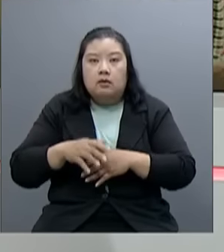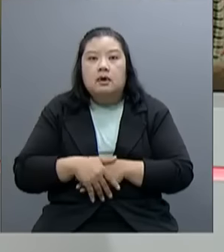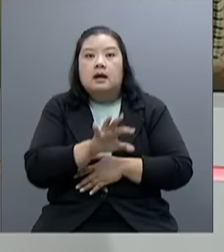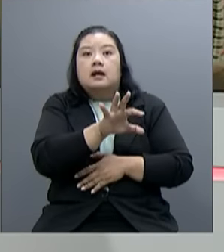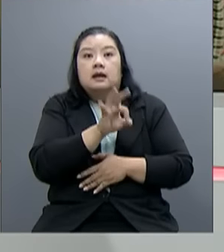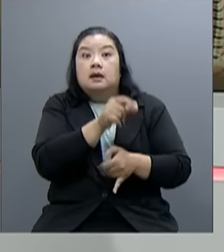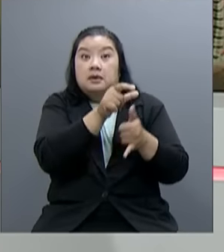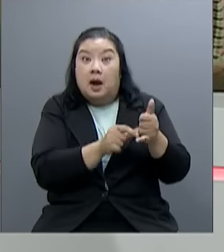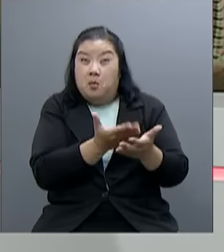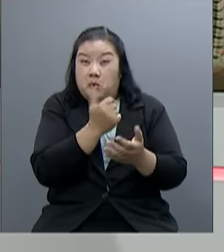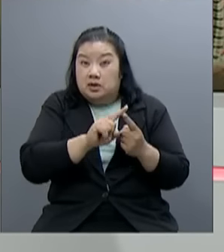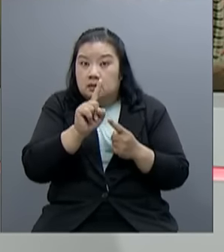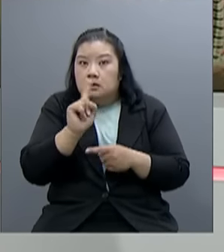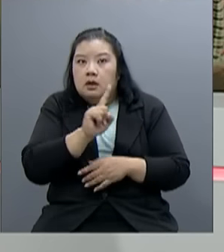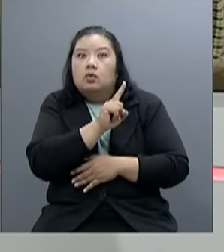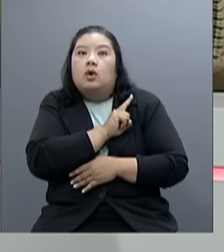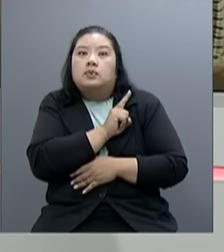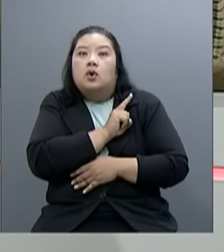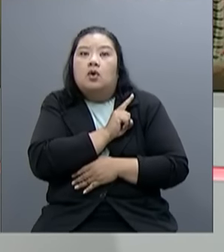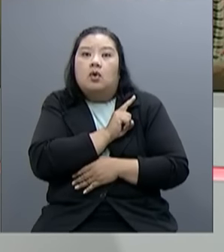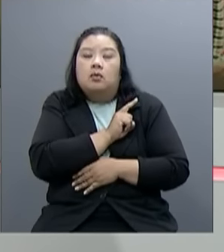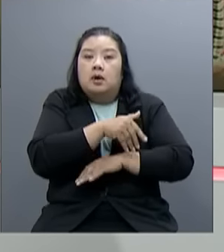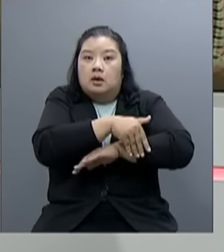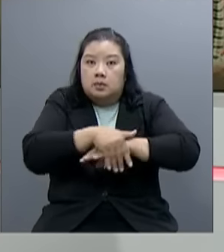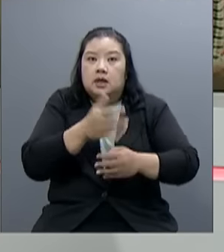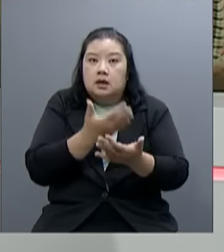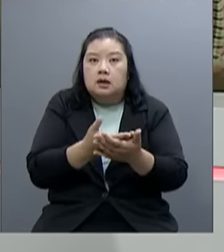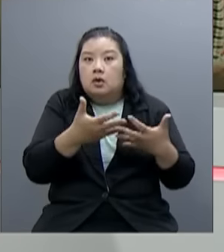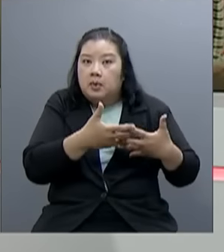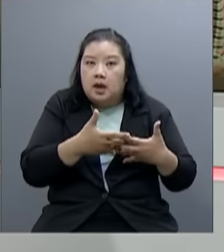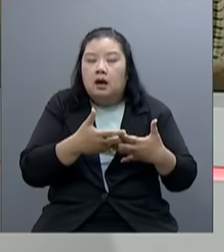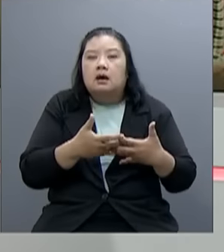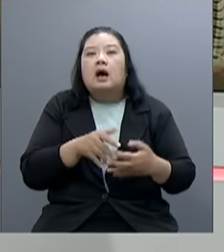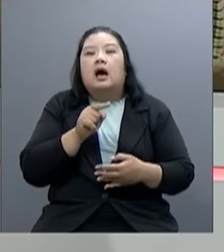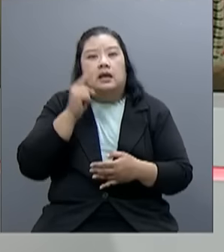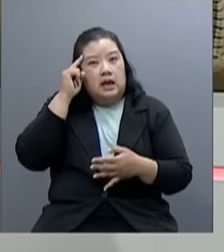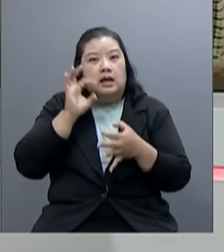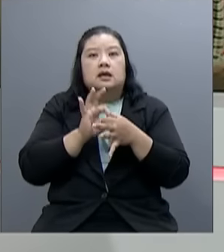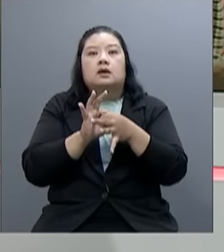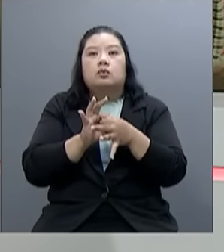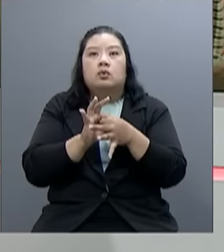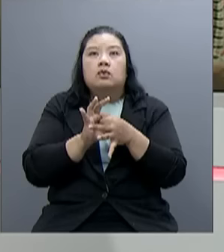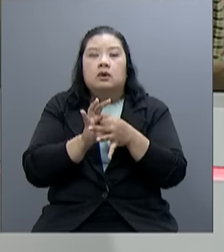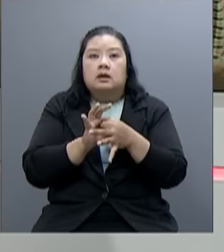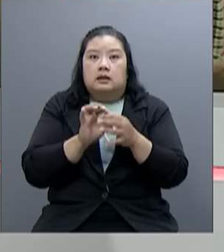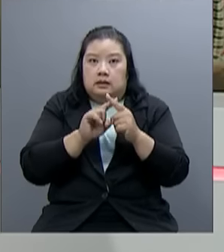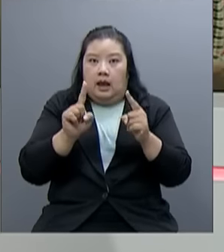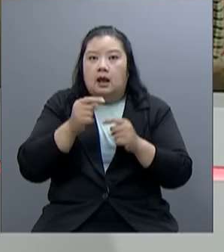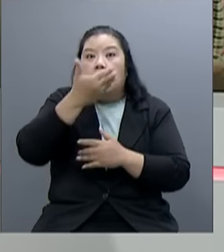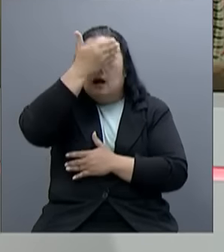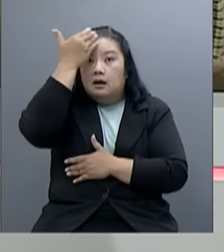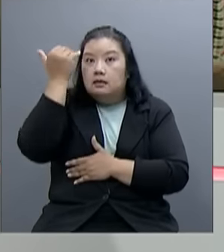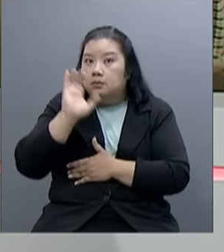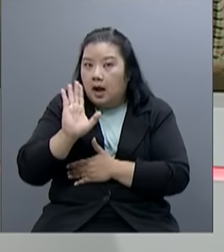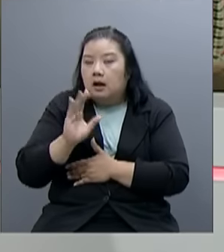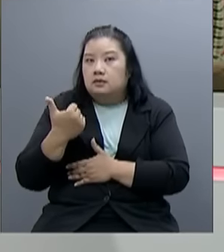เรื่องของการใช้จ่ายงบประมาณของรัฐบาลชุดใหม่ด้วยแล้วเนี่ยจุดนี้น่าจะยิ่งเพิ่มความกังวลเป็นวงกว้างค่ะแล้วก็ต้องไม่ลืมด้วยว่าอีลอนมาสก